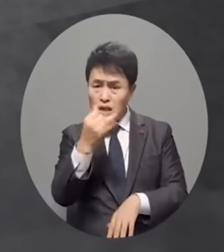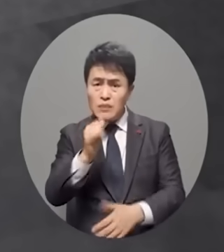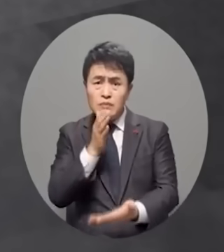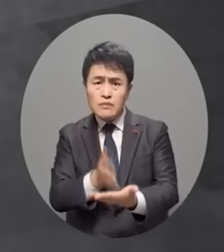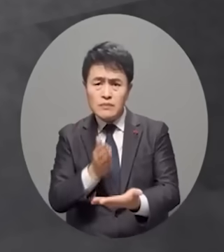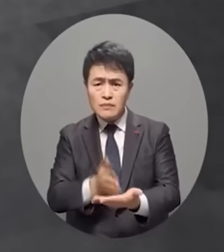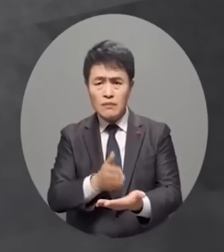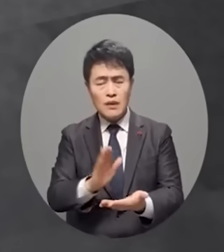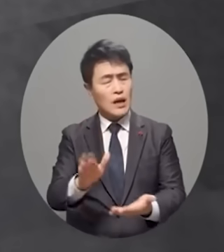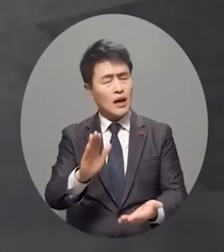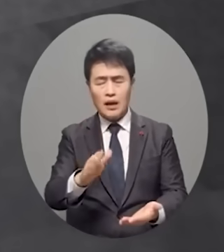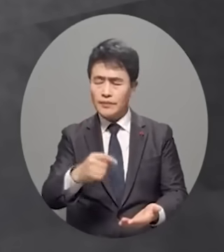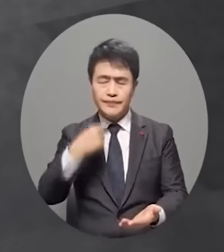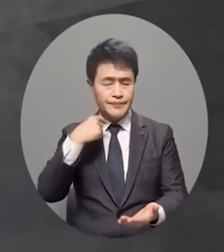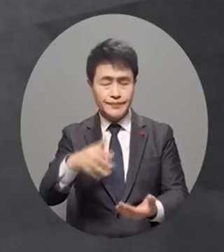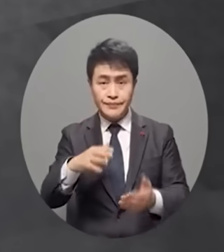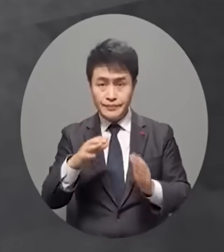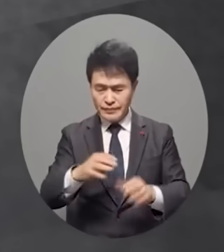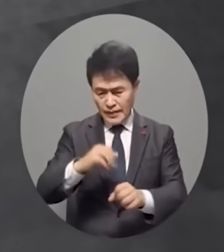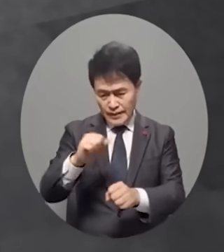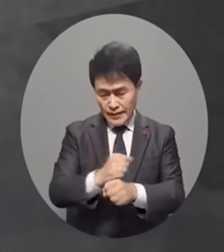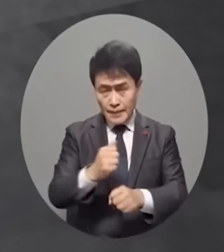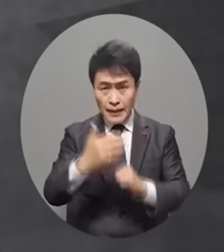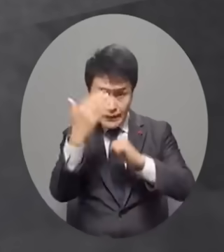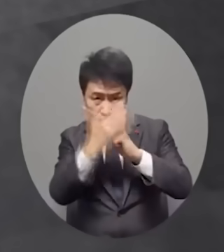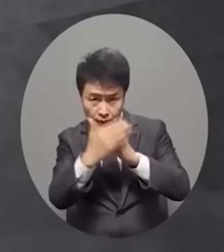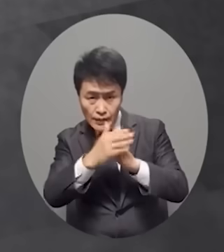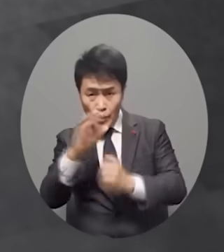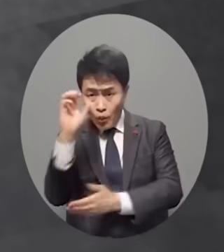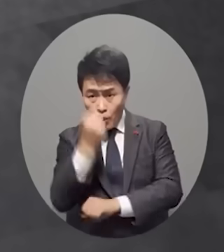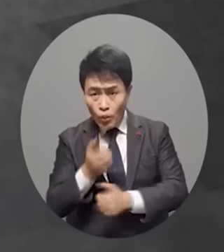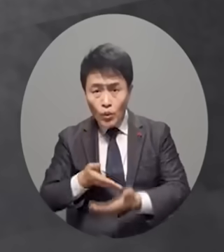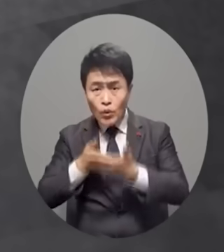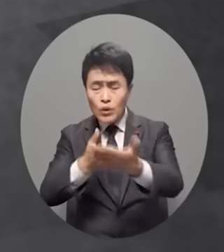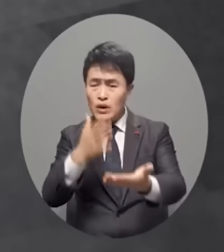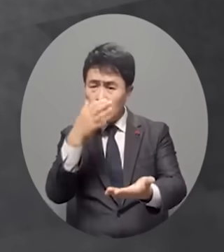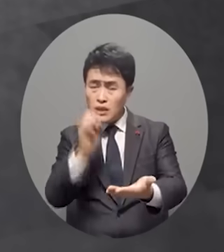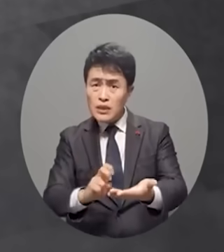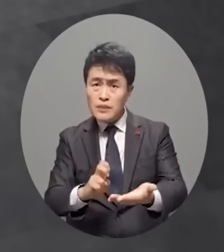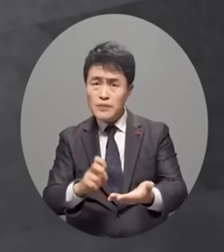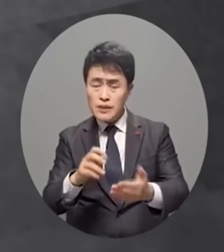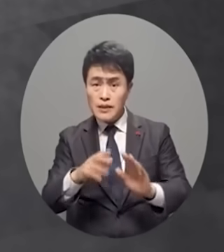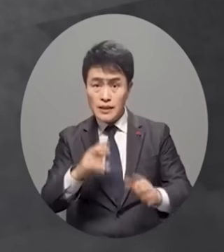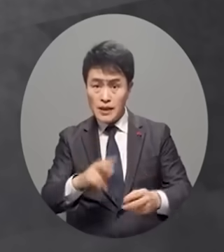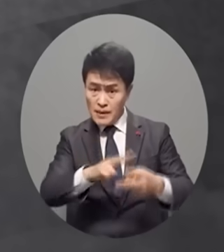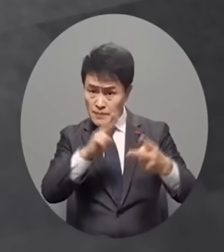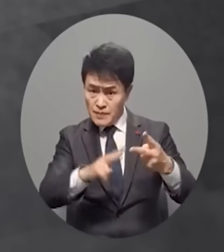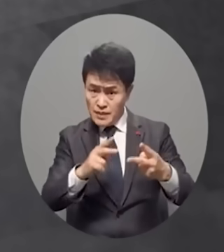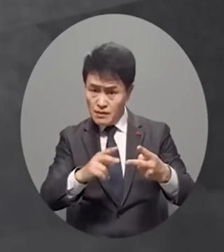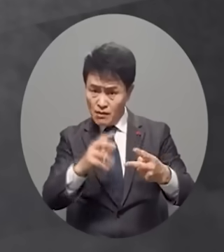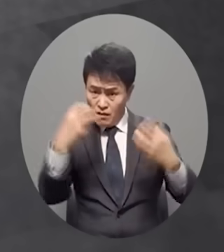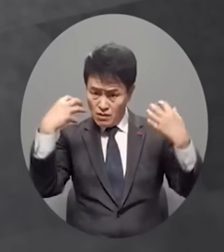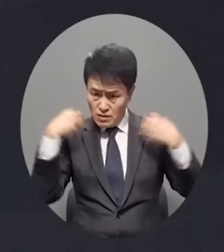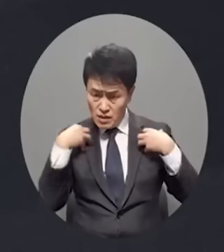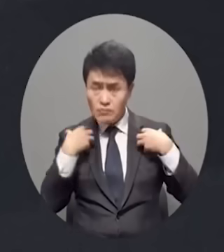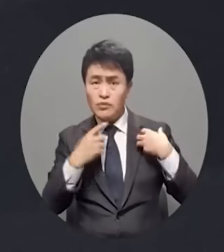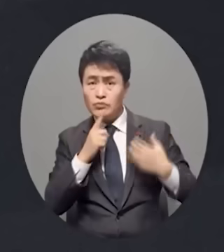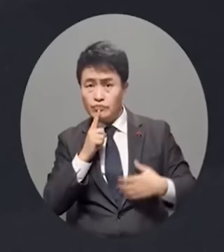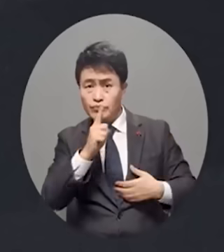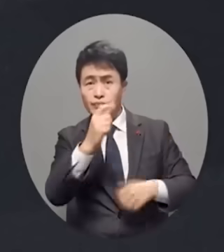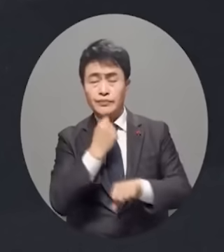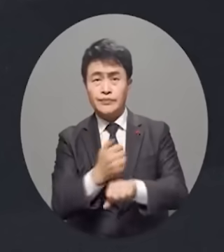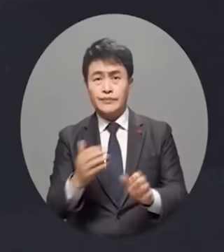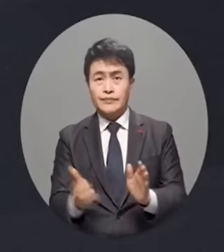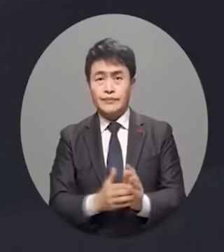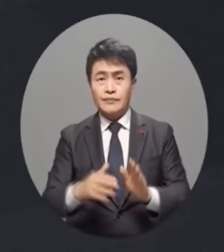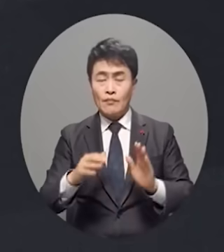주장은 전혀 사실이 아니며 조작된 사진 등을 언론에 제보한 임 씨 측에 민형사상 책임을 물을 것이라고 했습니다.